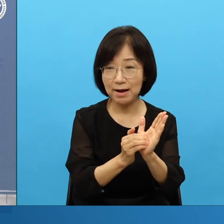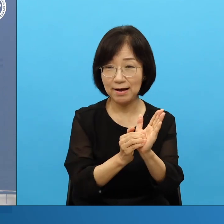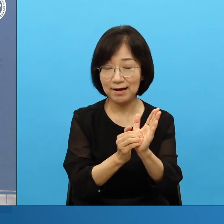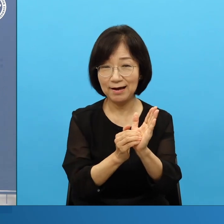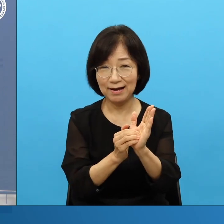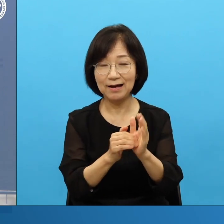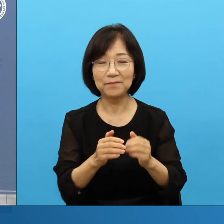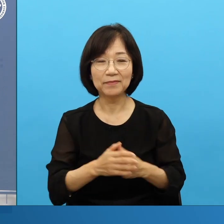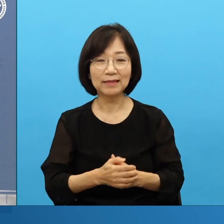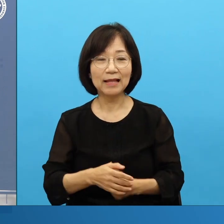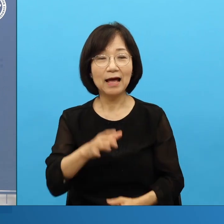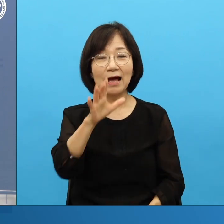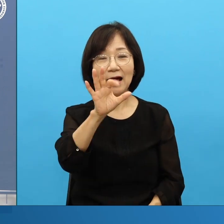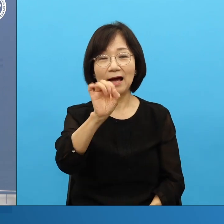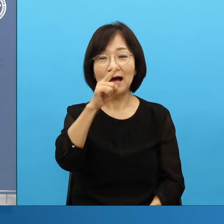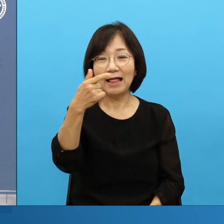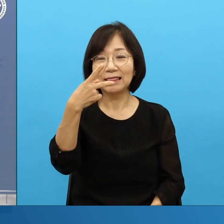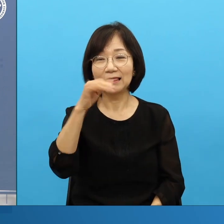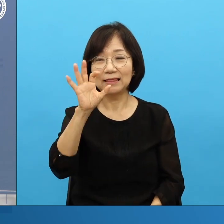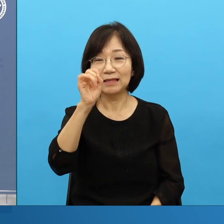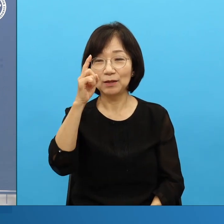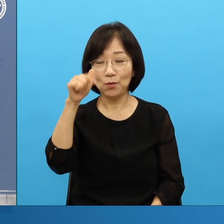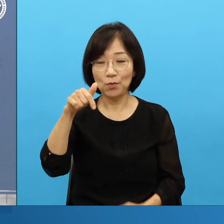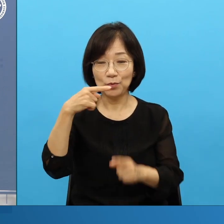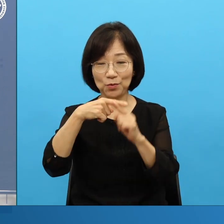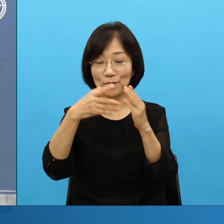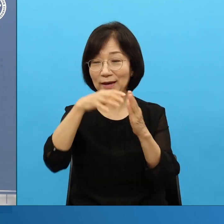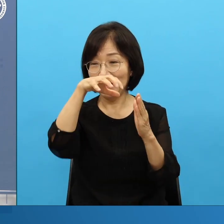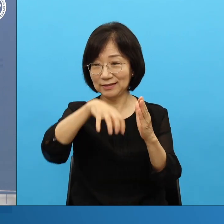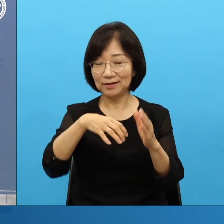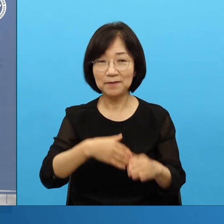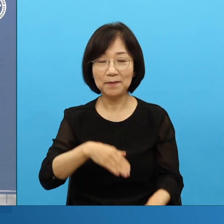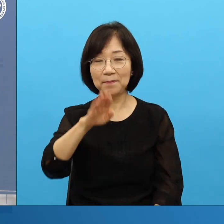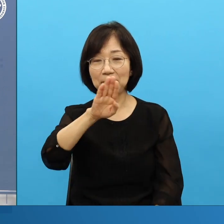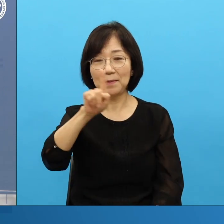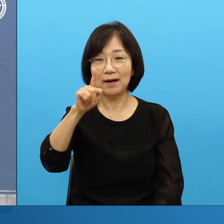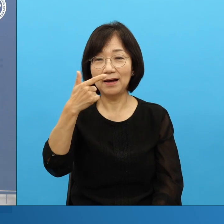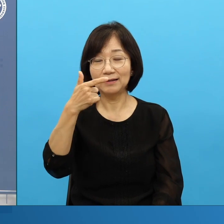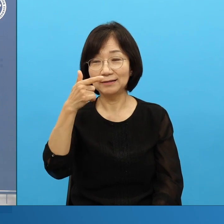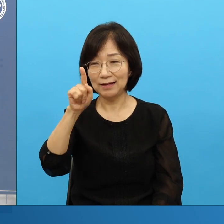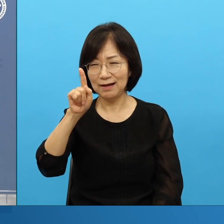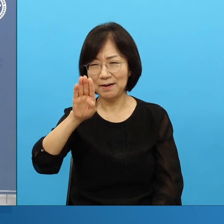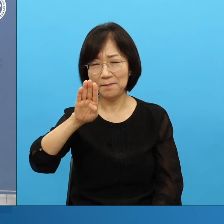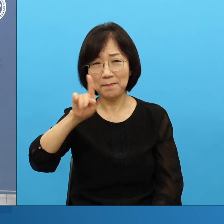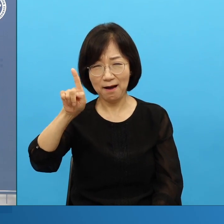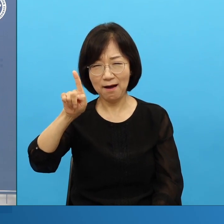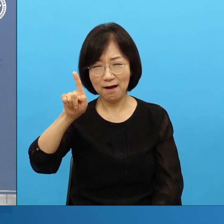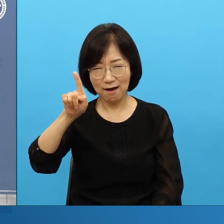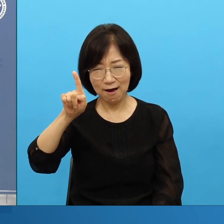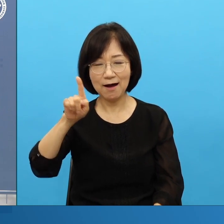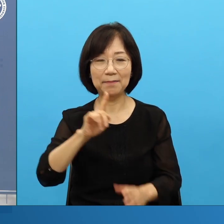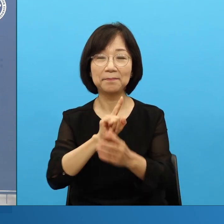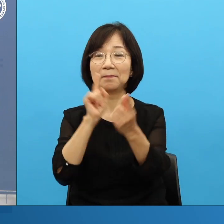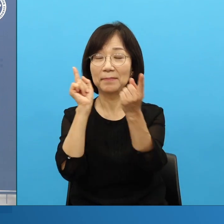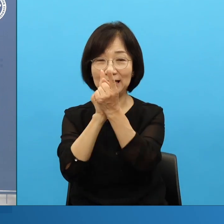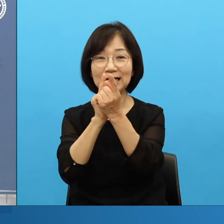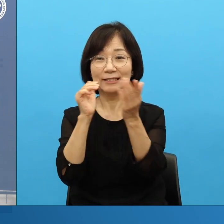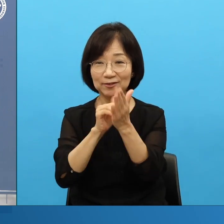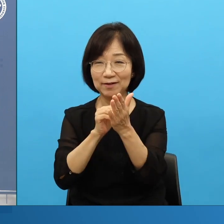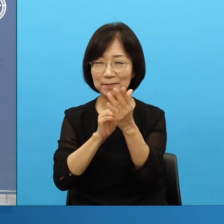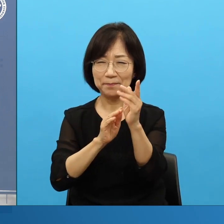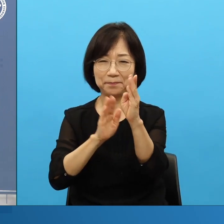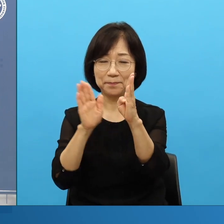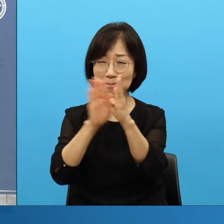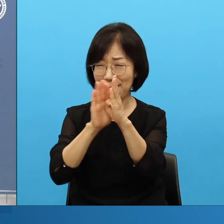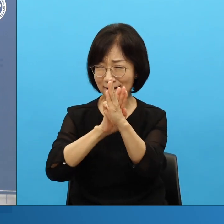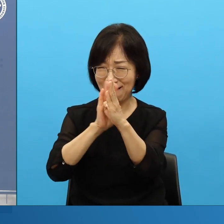stakes 안 his 돼요, life to share this gospel, but at this moment he sees that he meets with a man named 거기서 Ananias. 메시지를 다 깨달은 거예요. And it was at that place that he